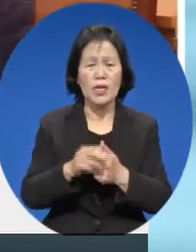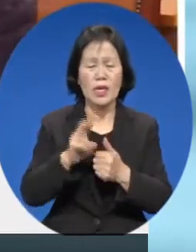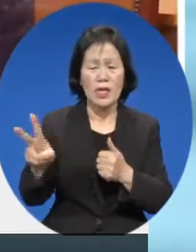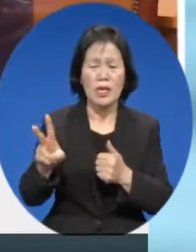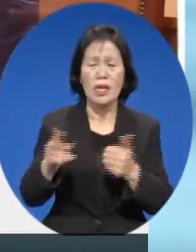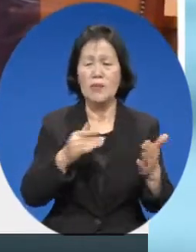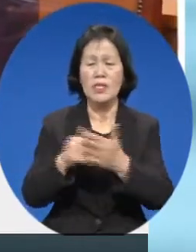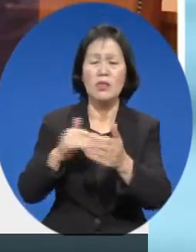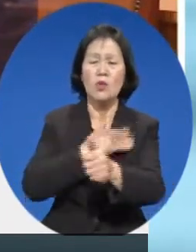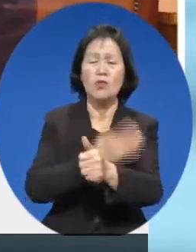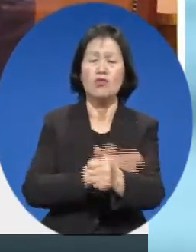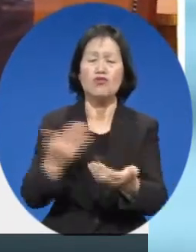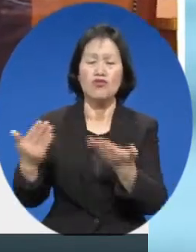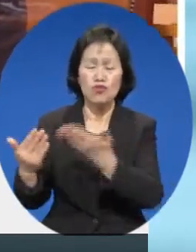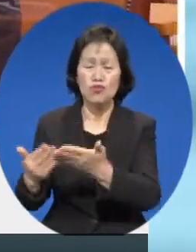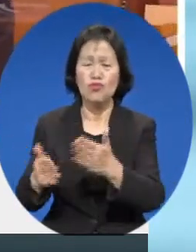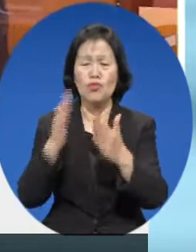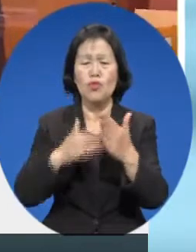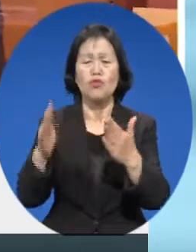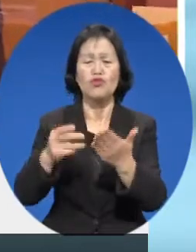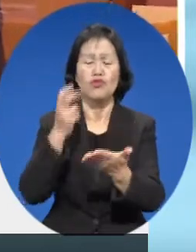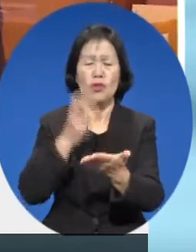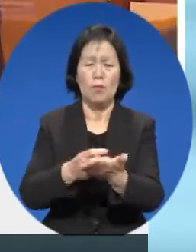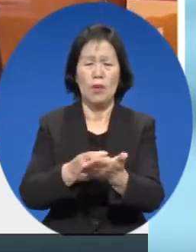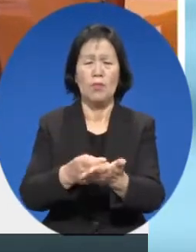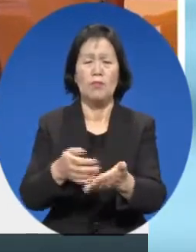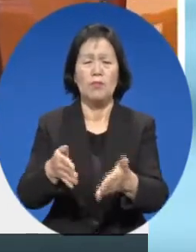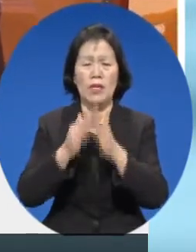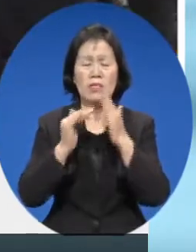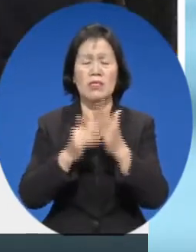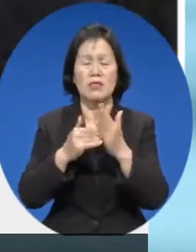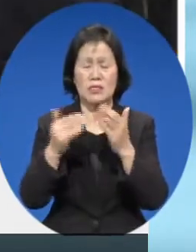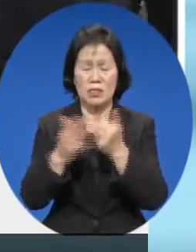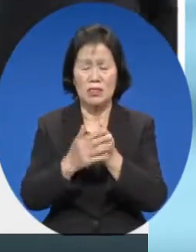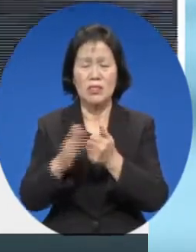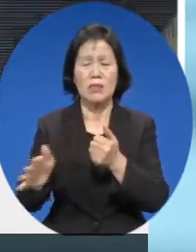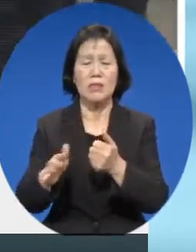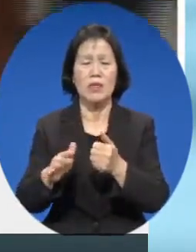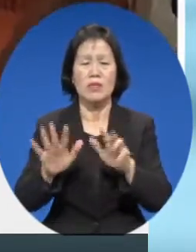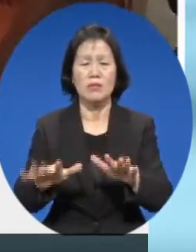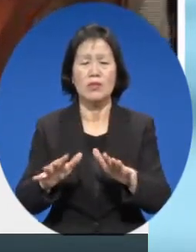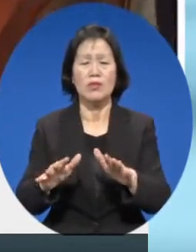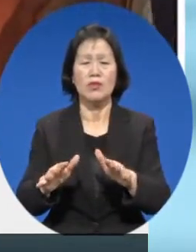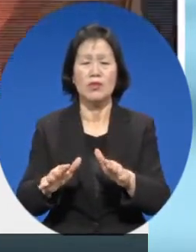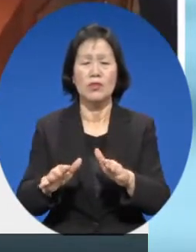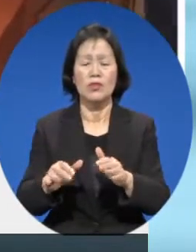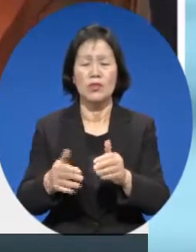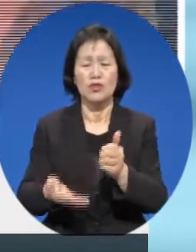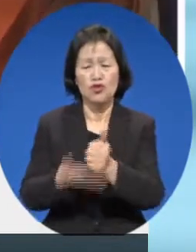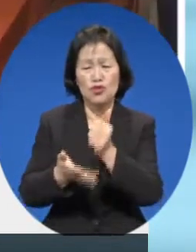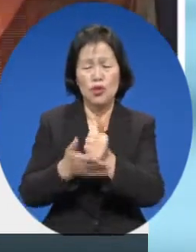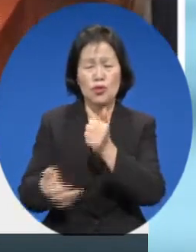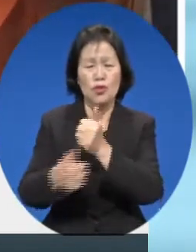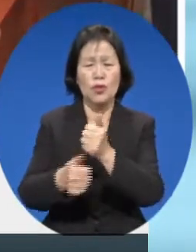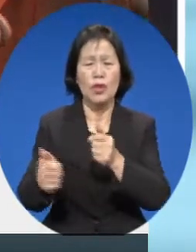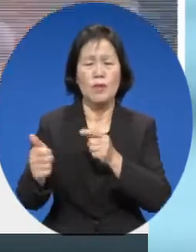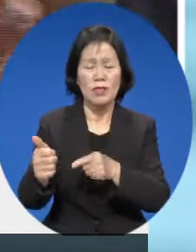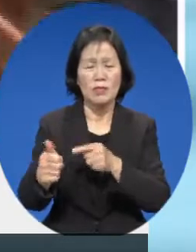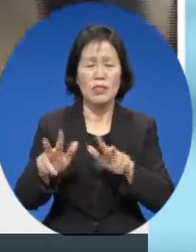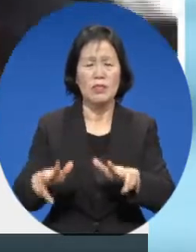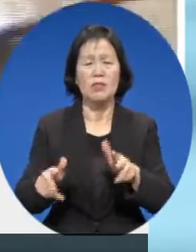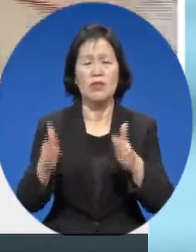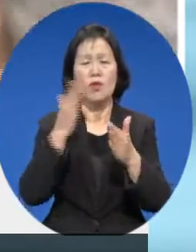주는 방식으로 공 처 법을 만들었지 않습니까 지금이라도 당장 본인들이 추천한 의원들에게 말씀드려서 현재 공수